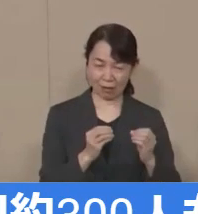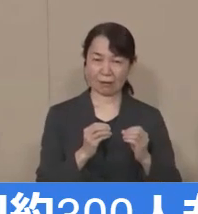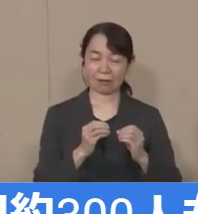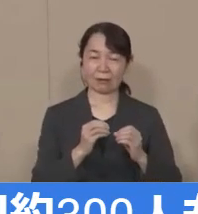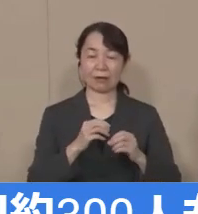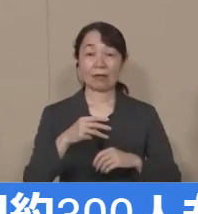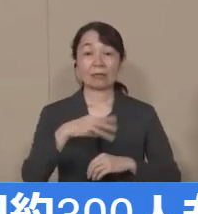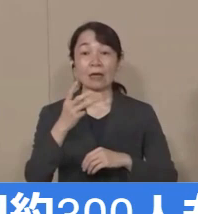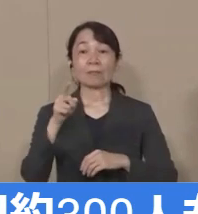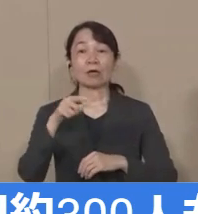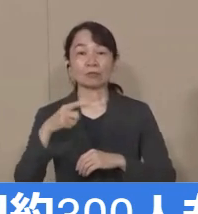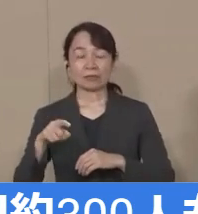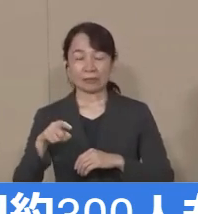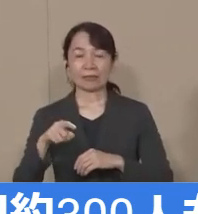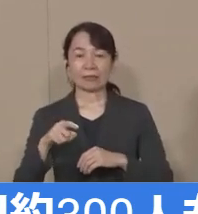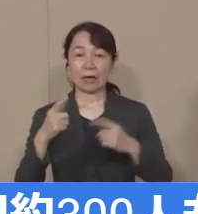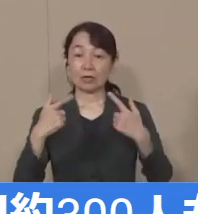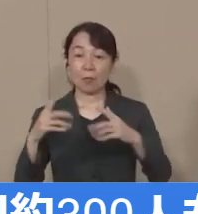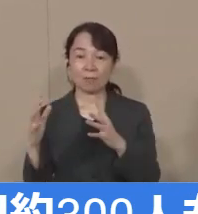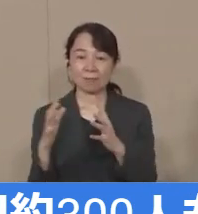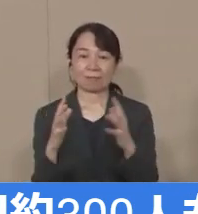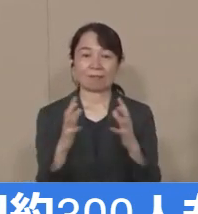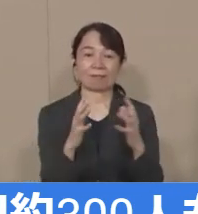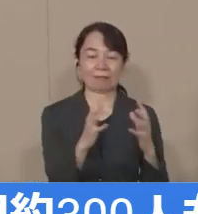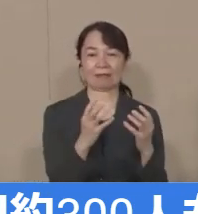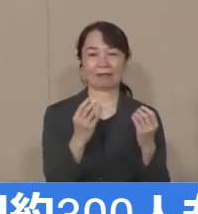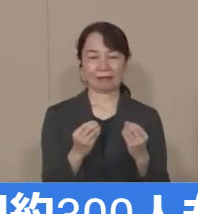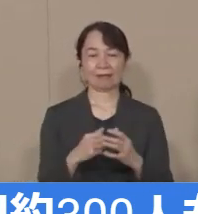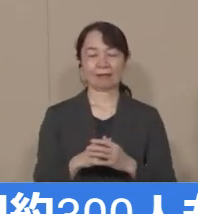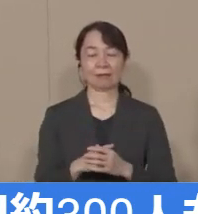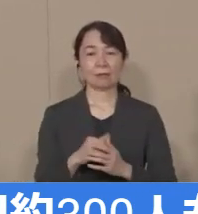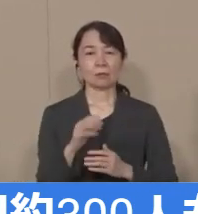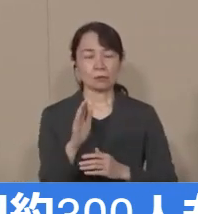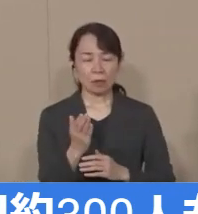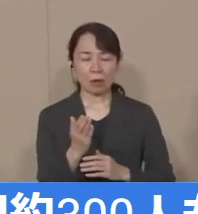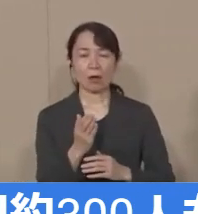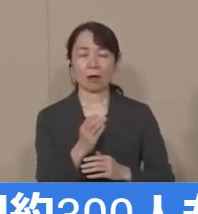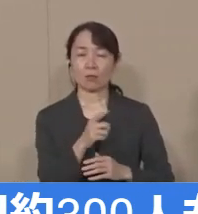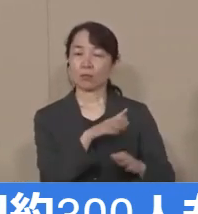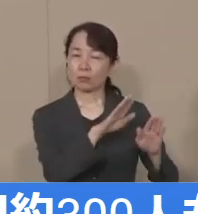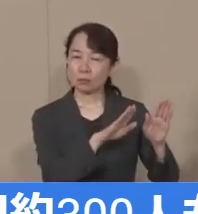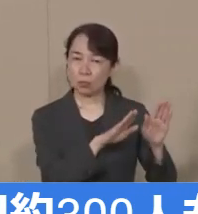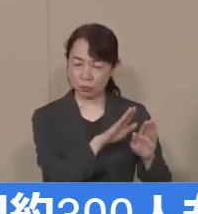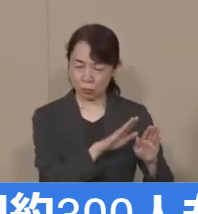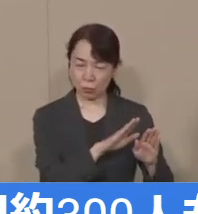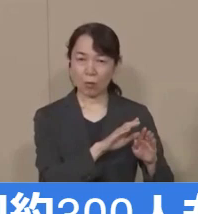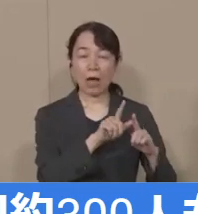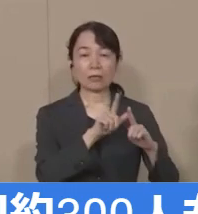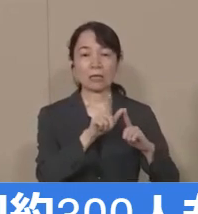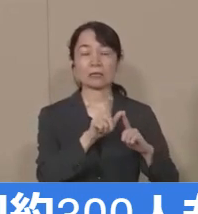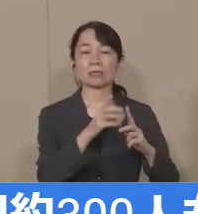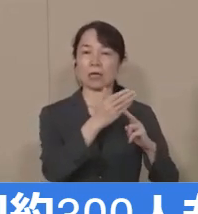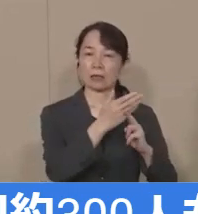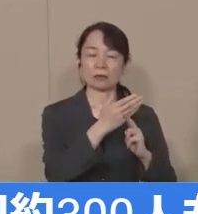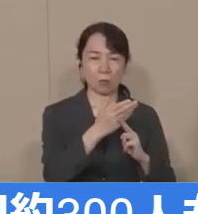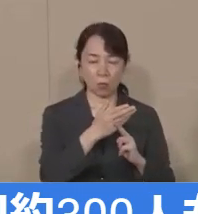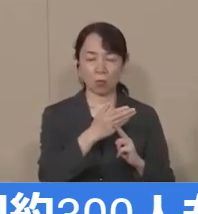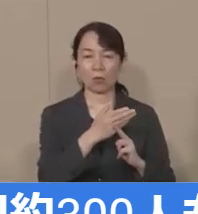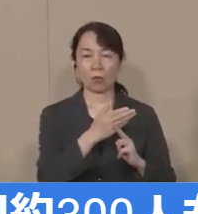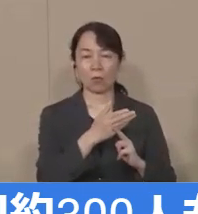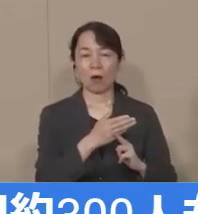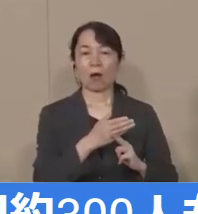約300人もの方にご参加いただきましたですがNHKでももテレビと新聞